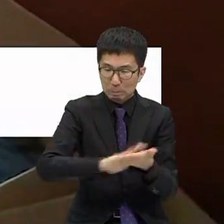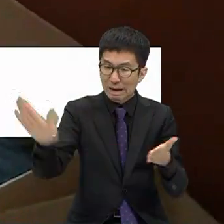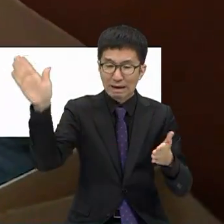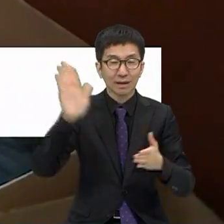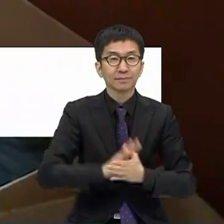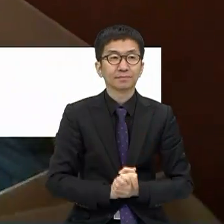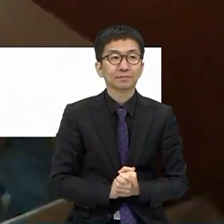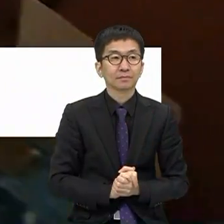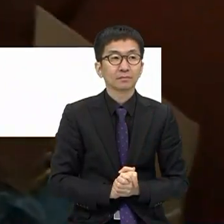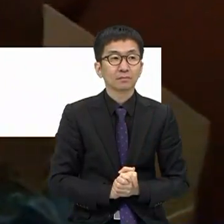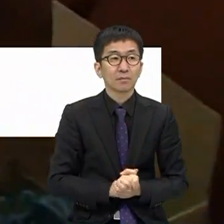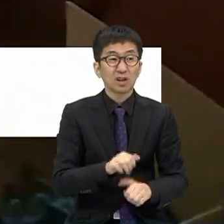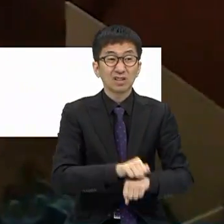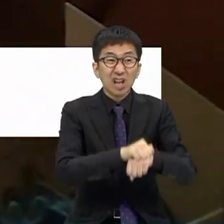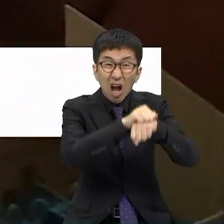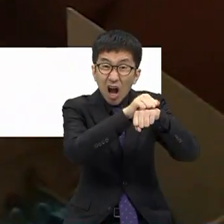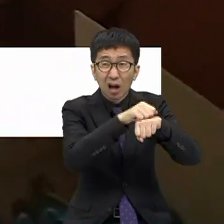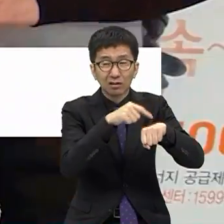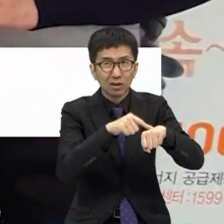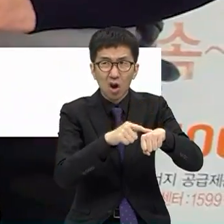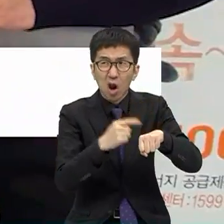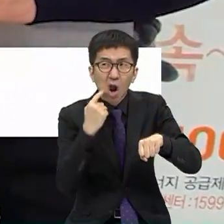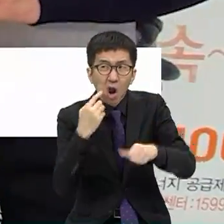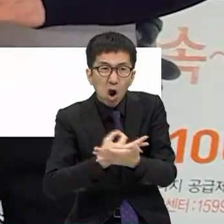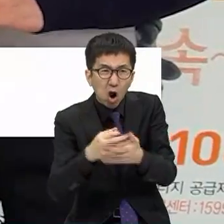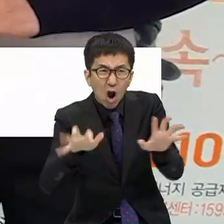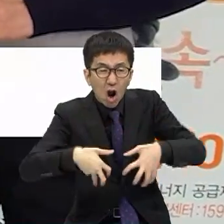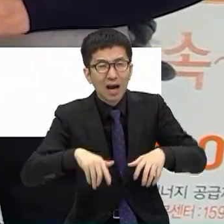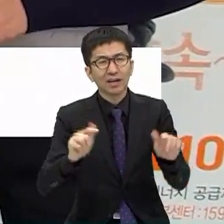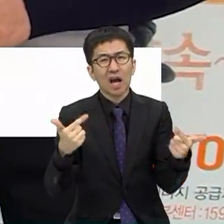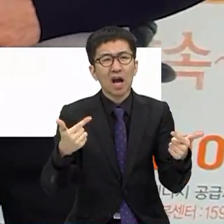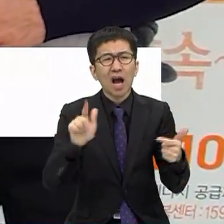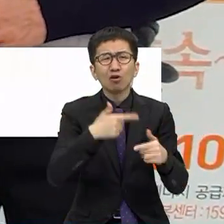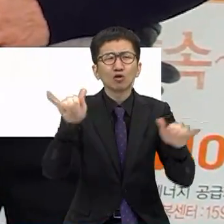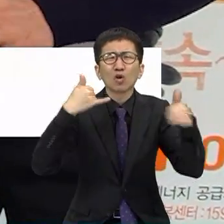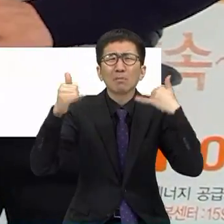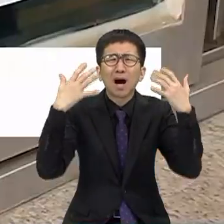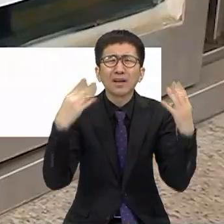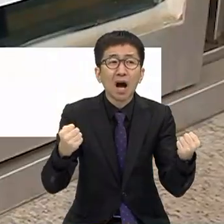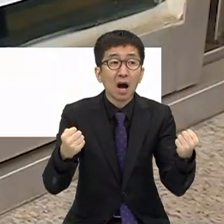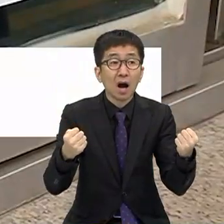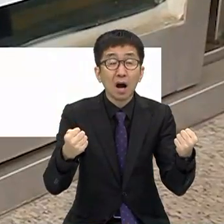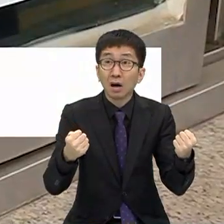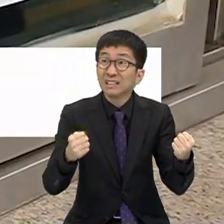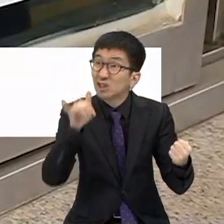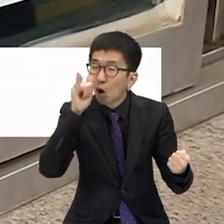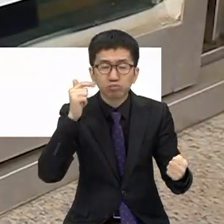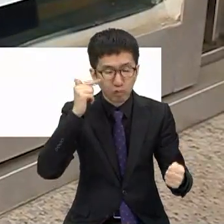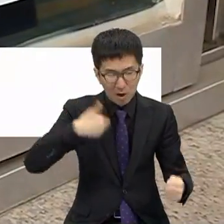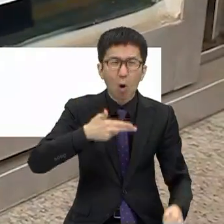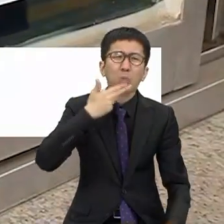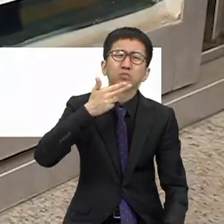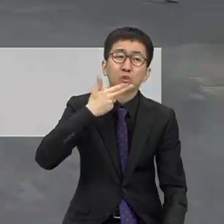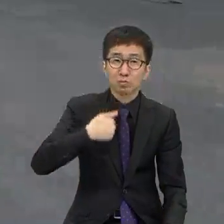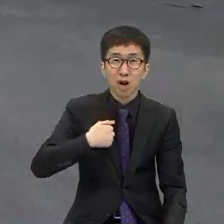뭐 화장 사고 그러지 않니? 밤에 수십 통잖아. 요소수 있노? 없다. 그건 거짓말인 줄